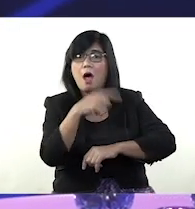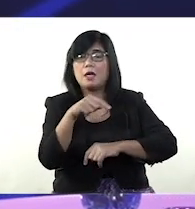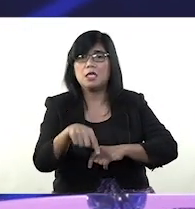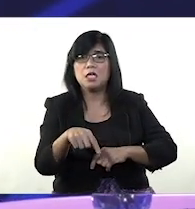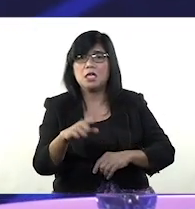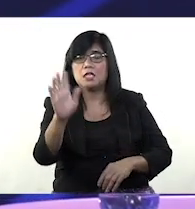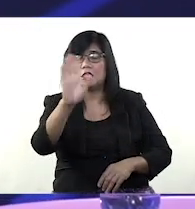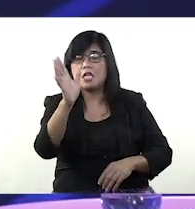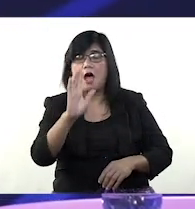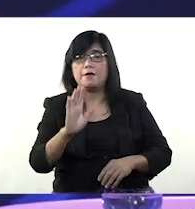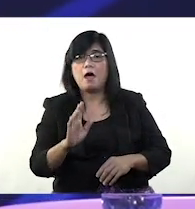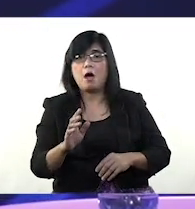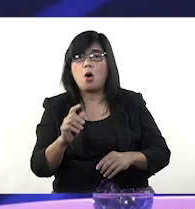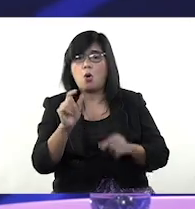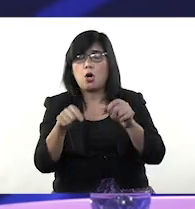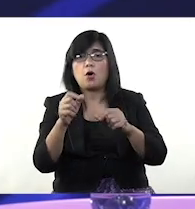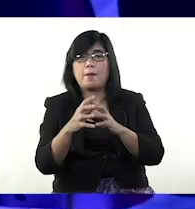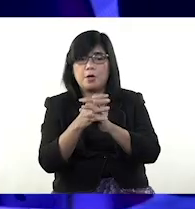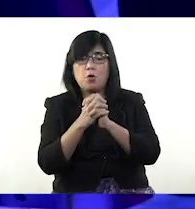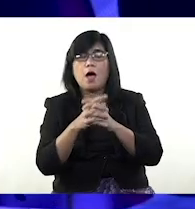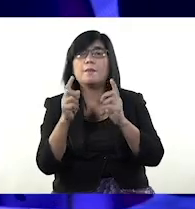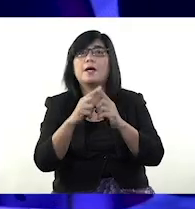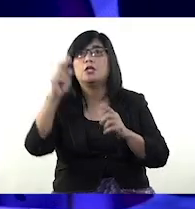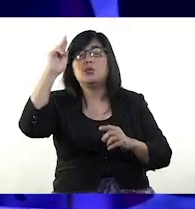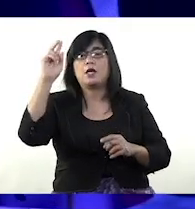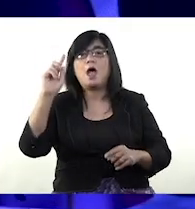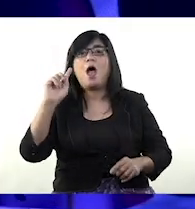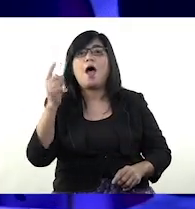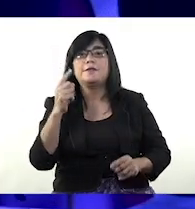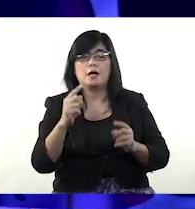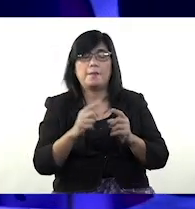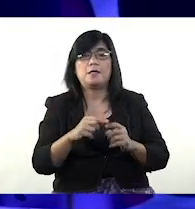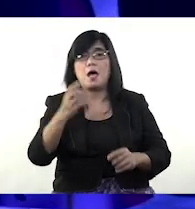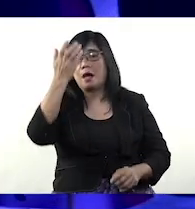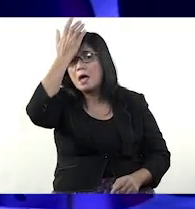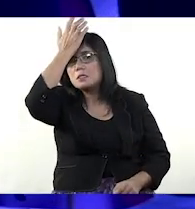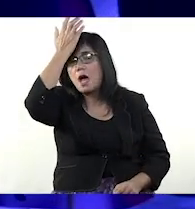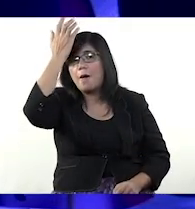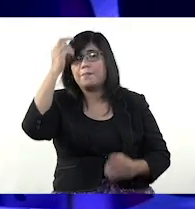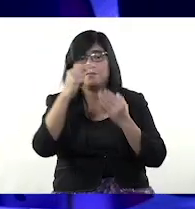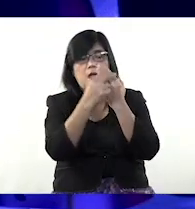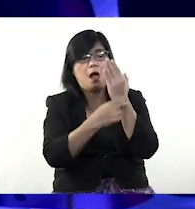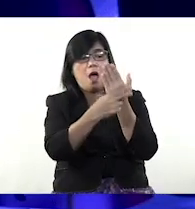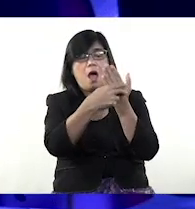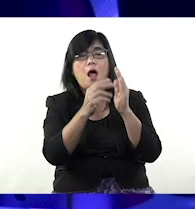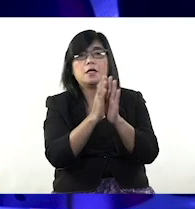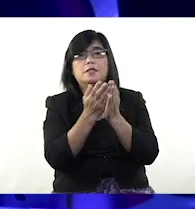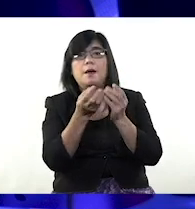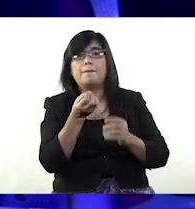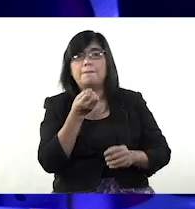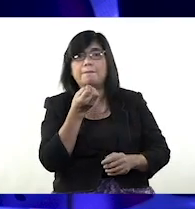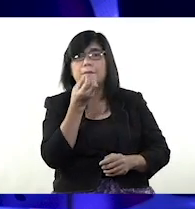Hai kecuali kepada raja Hai Alkitab Savira Hai Daniel berdoa